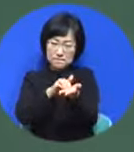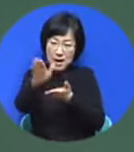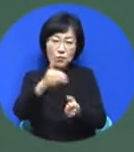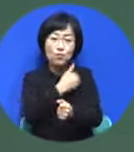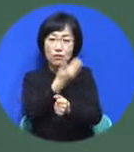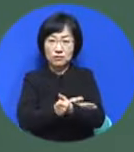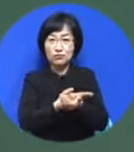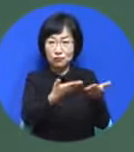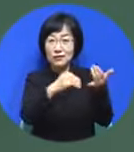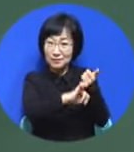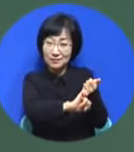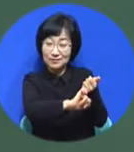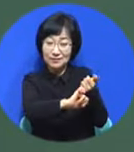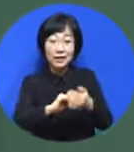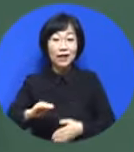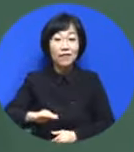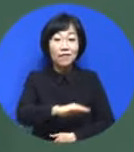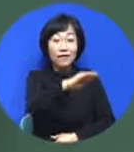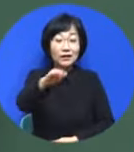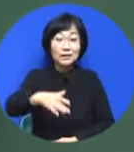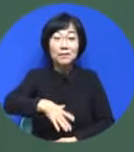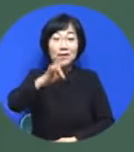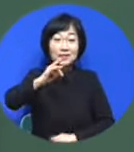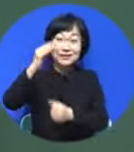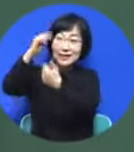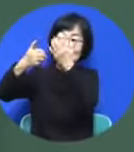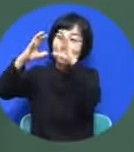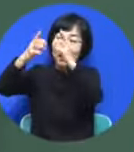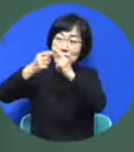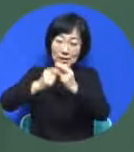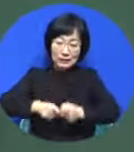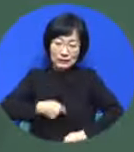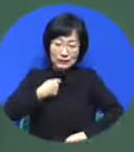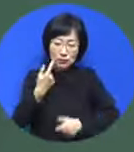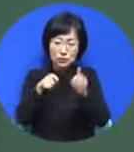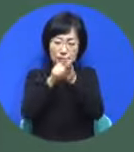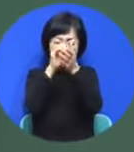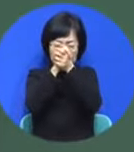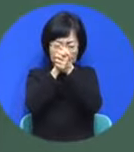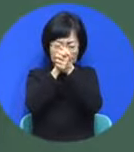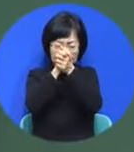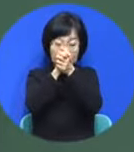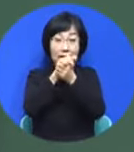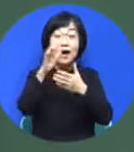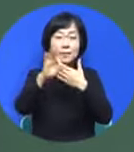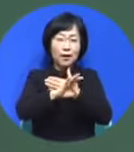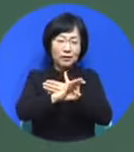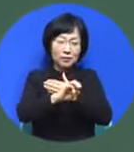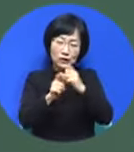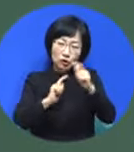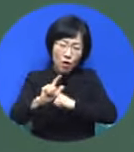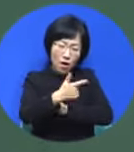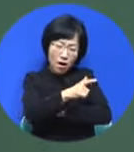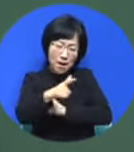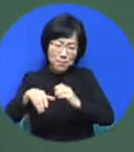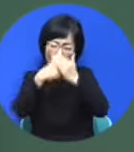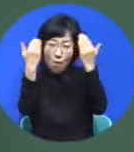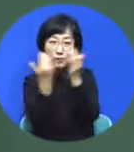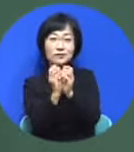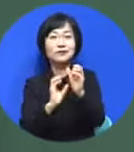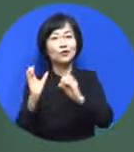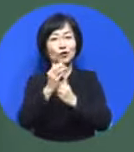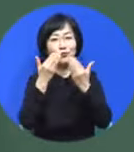them. 너희는 먼저 그의 나라와 그의 의를 구하라 그리하면 모든 것을 너희에게 더하여 주시리라. Matthew 6:33 says, "Seek first His kingdom and His righteousness,